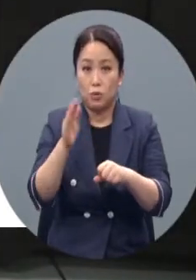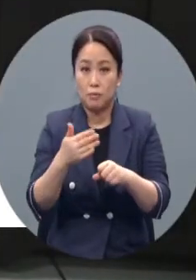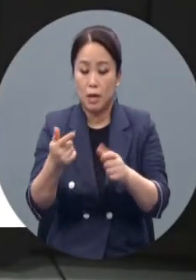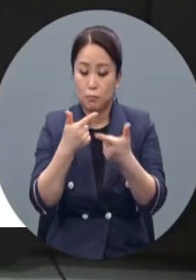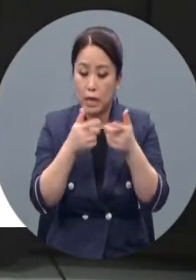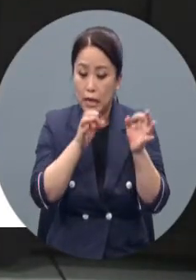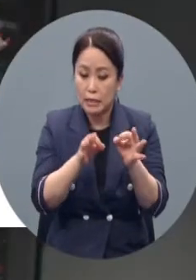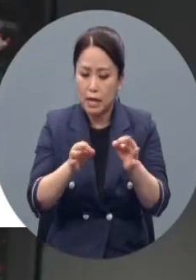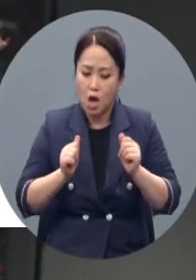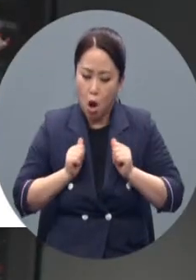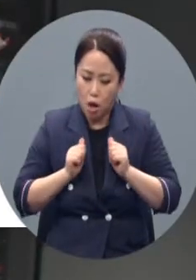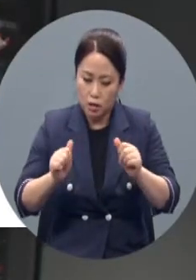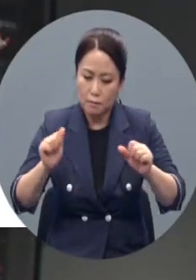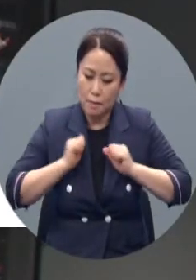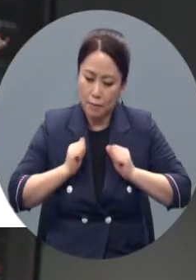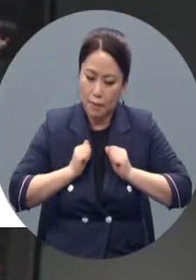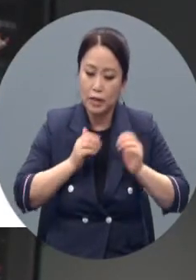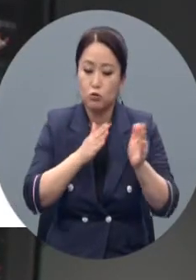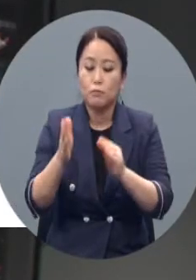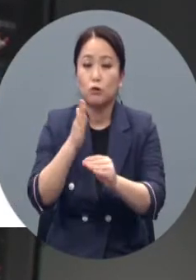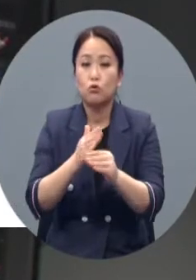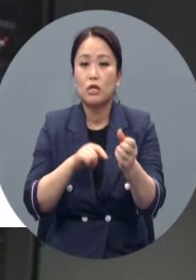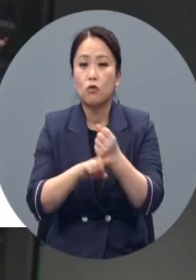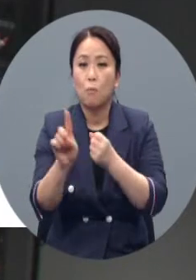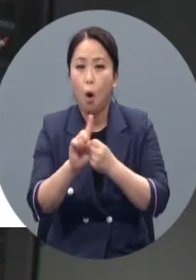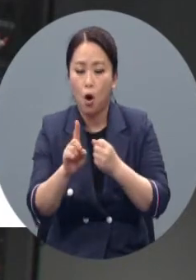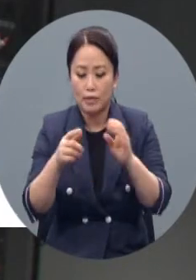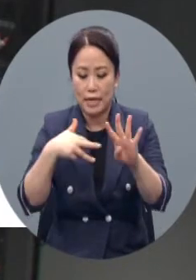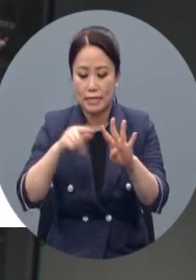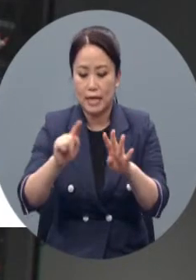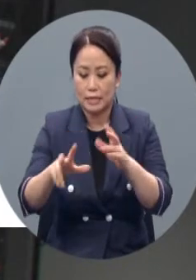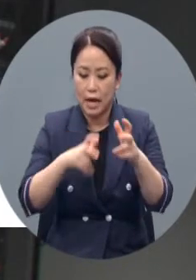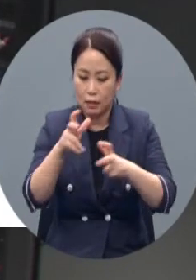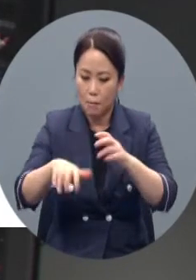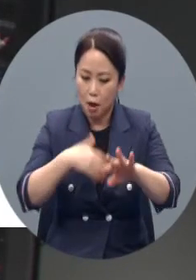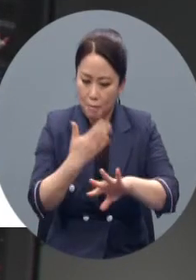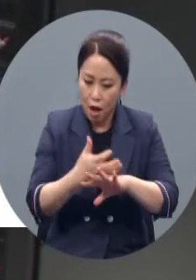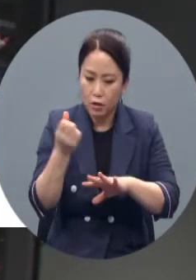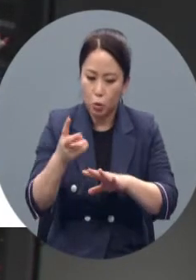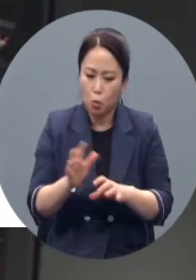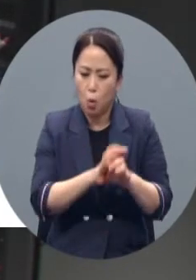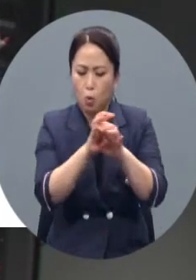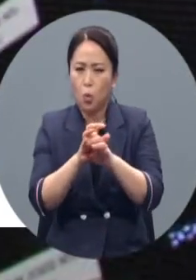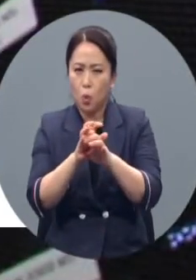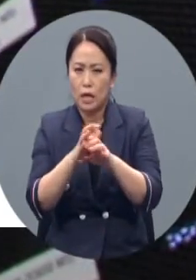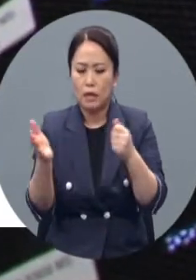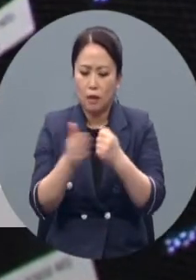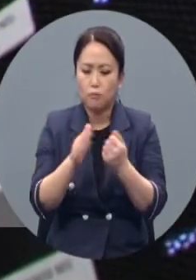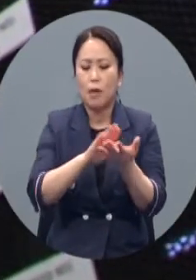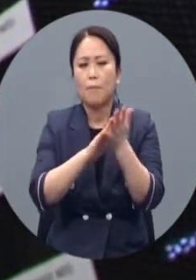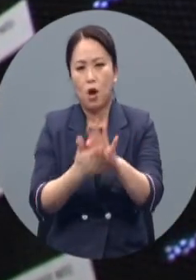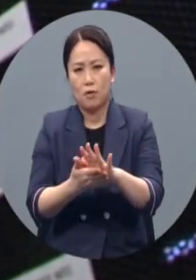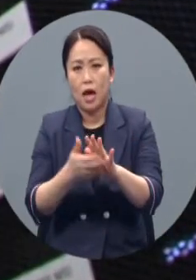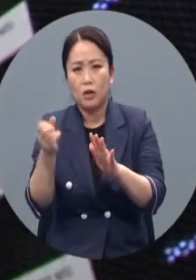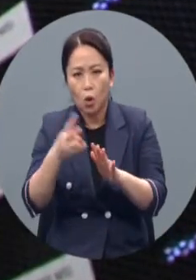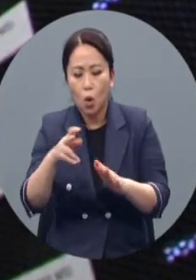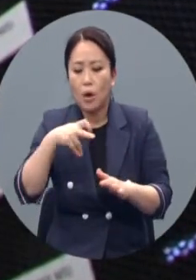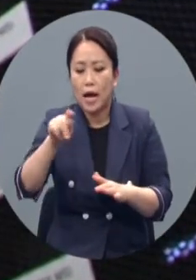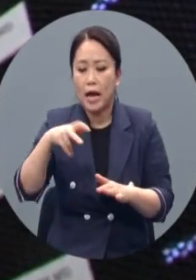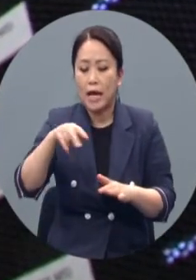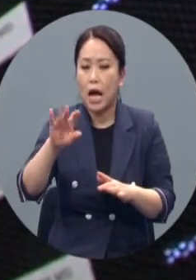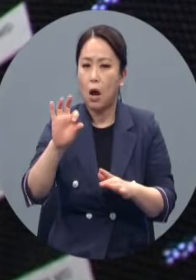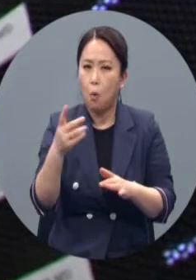도입하고 있는 것은 4차 산업혁명과 코로나19가 몰고 온 변화, 그리고 카카오뱅크, 토스 등 인터넷